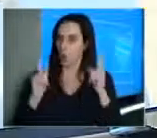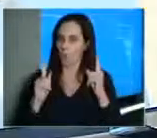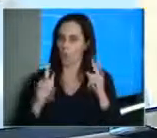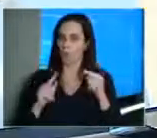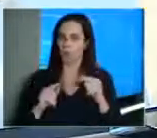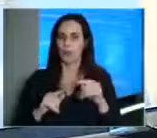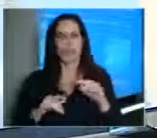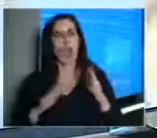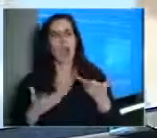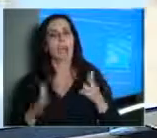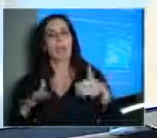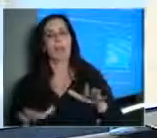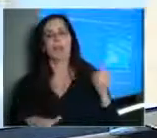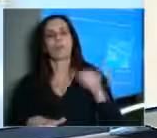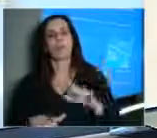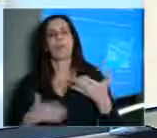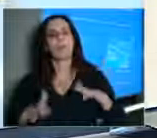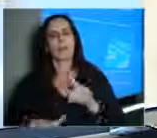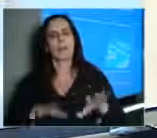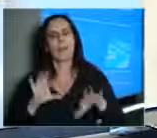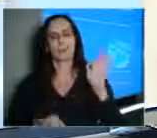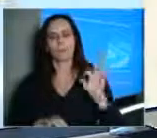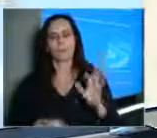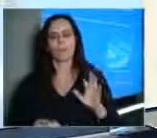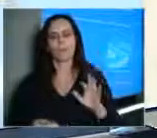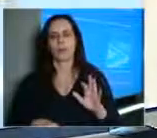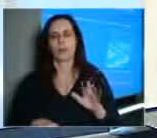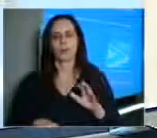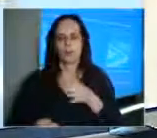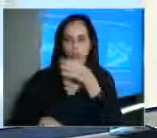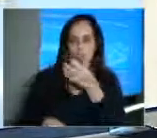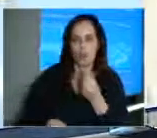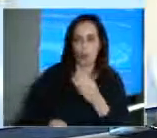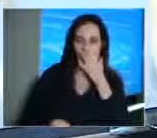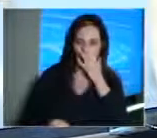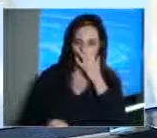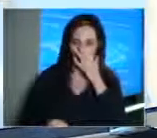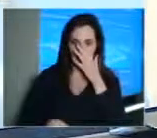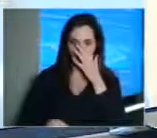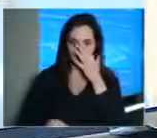והוא... כמה מנדטים לא באים להצביע? כמה מנדטים לא באים להצביע, זו שאלה מאוד טובה.